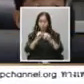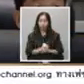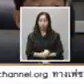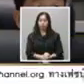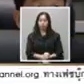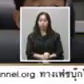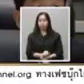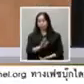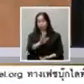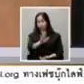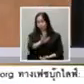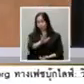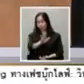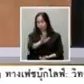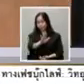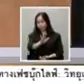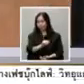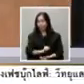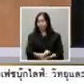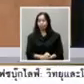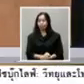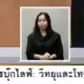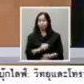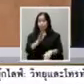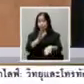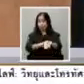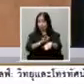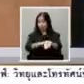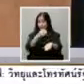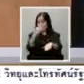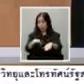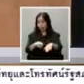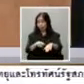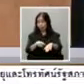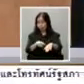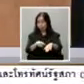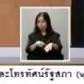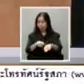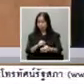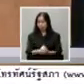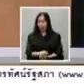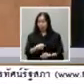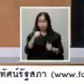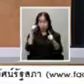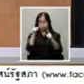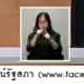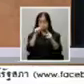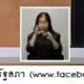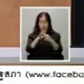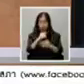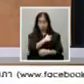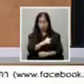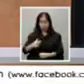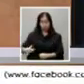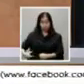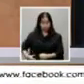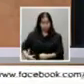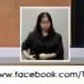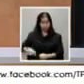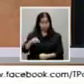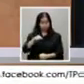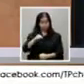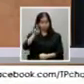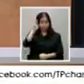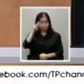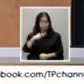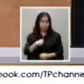ท่านเสรีครับผมได้เตือนท่านไปแล้วนะครับผมถวายสัตว์ผมก็รอฟังท่าน